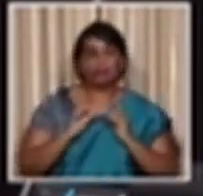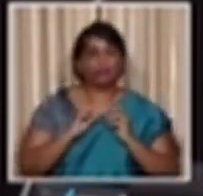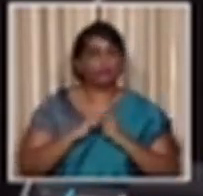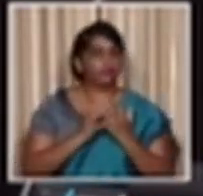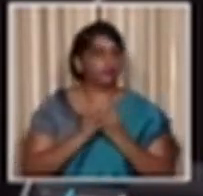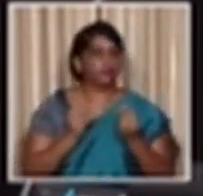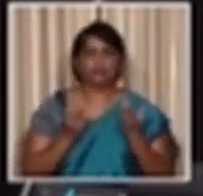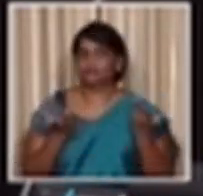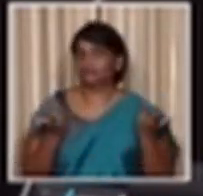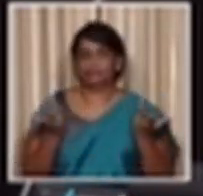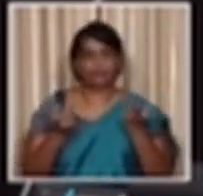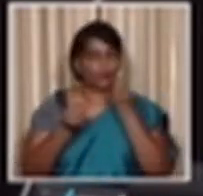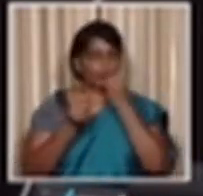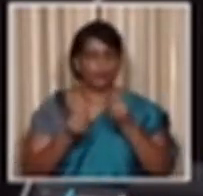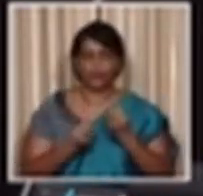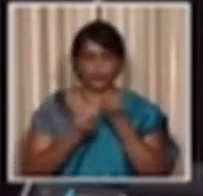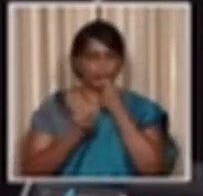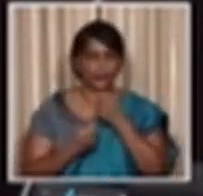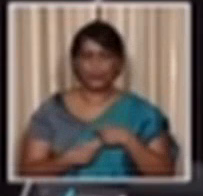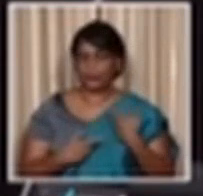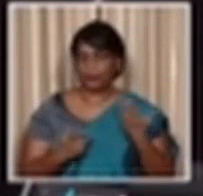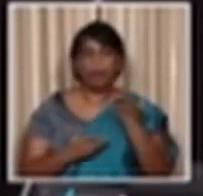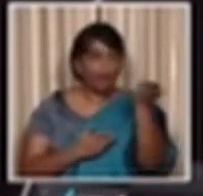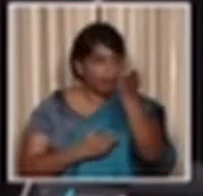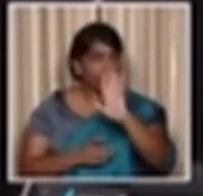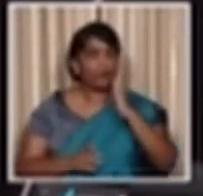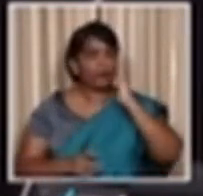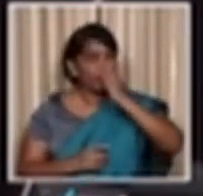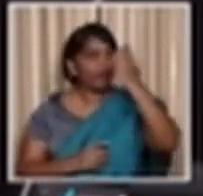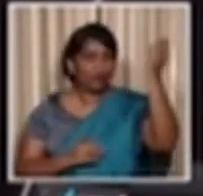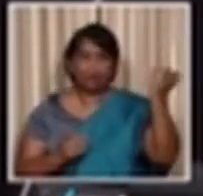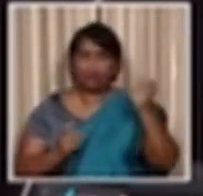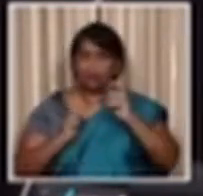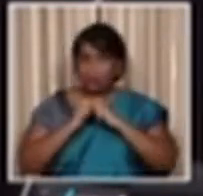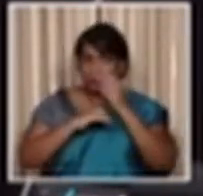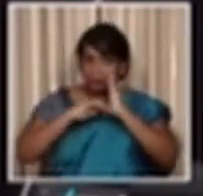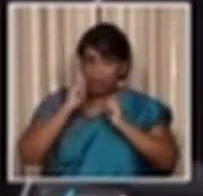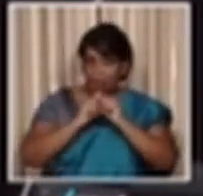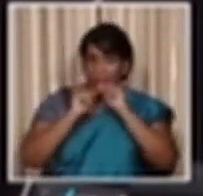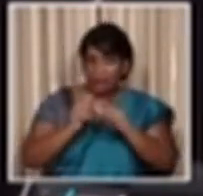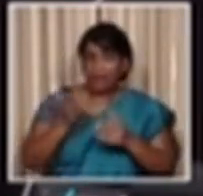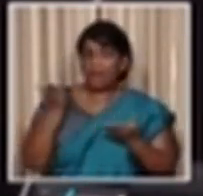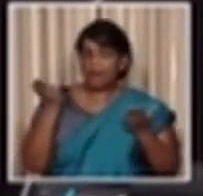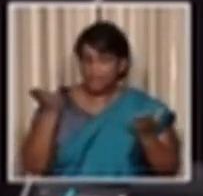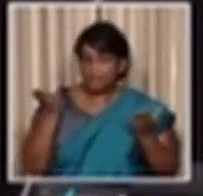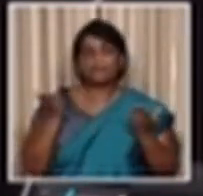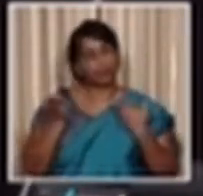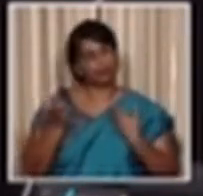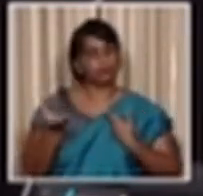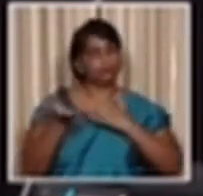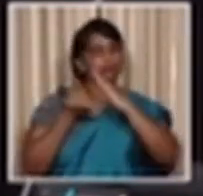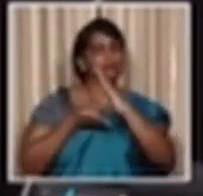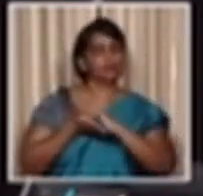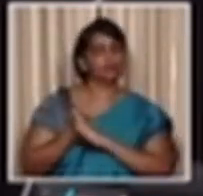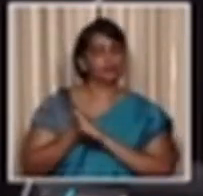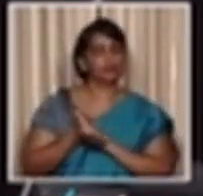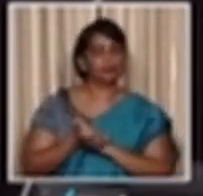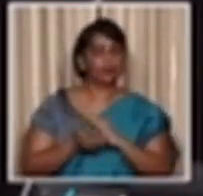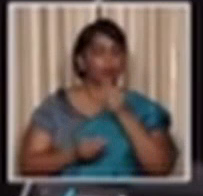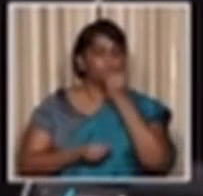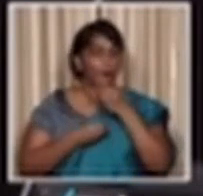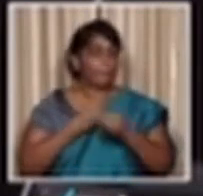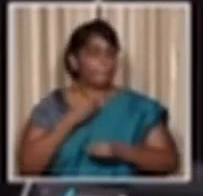මම ඔබතුමාලාගෙනුත් ඉල්ලන්නේ කොහේ හරි තියෙනවනම් රටක හරි අපි සූදානම් ඒකට උත්තර මැදිහත් වෙන්න. මොකද අපිට ආහාර නිෂ්පාදනයට